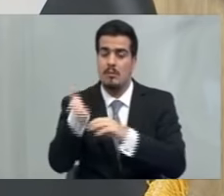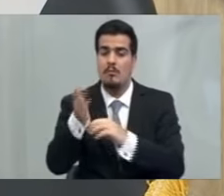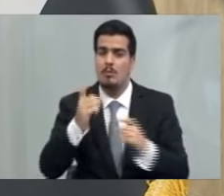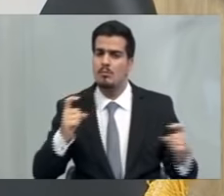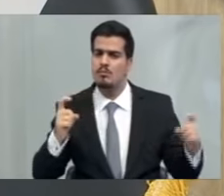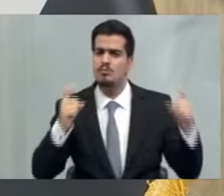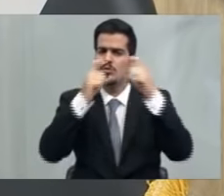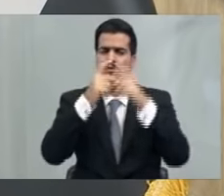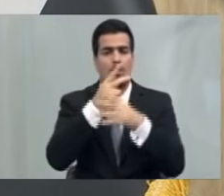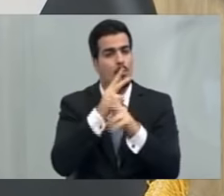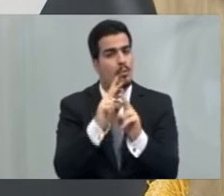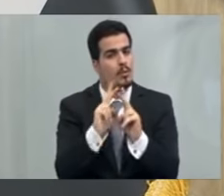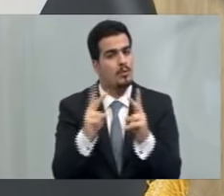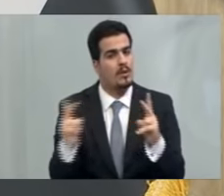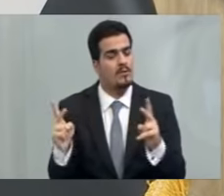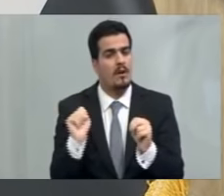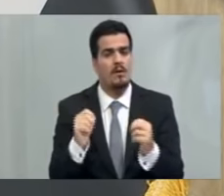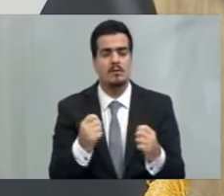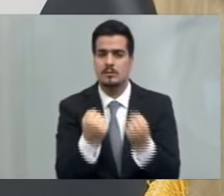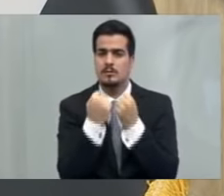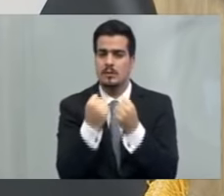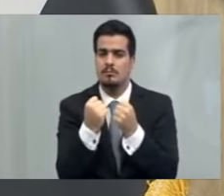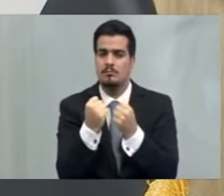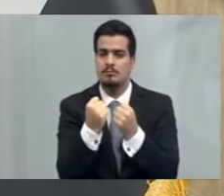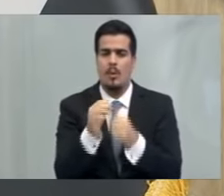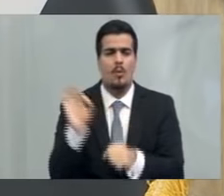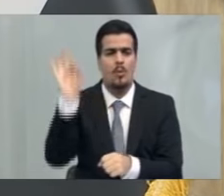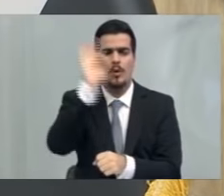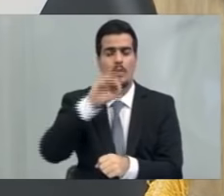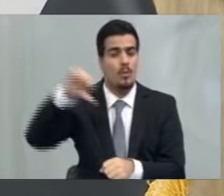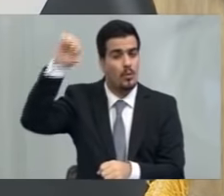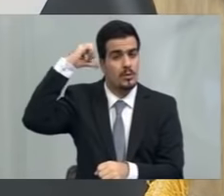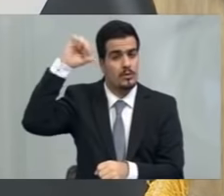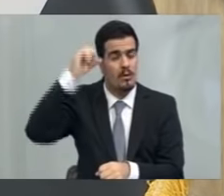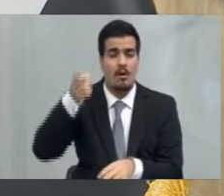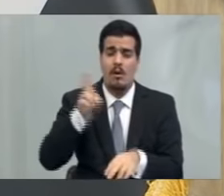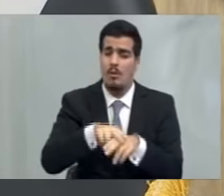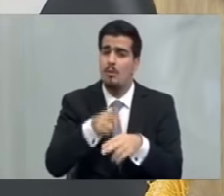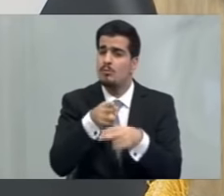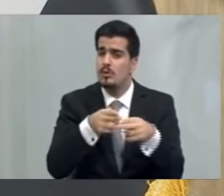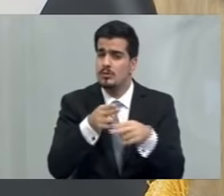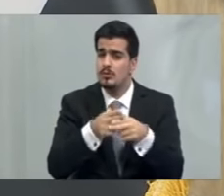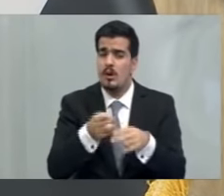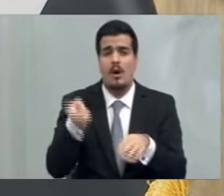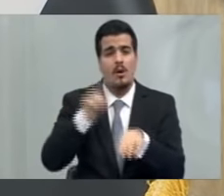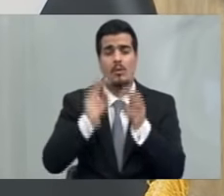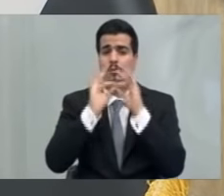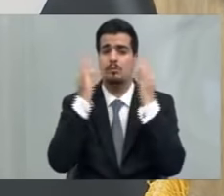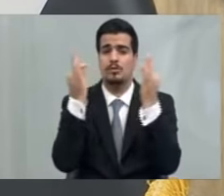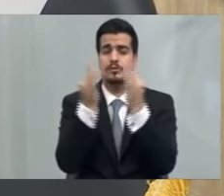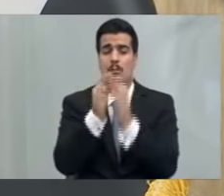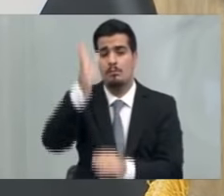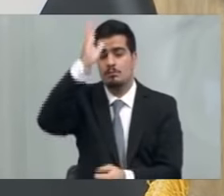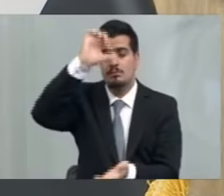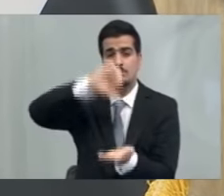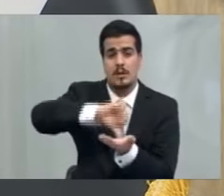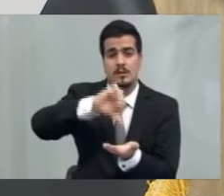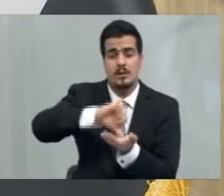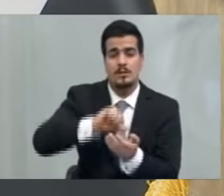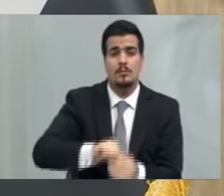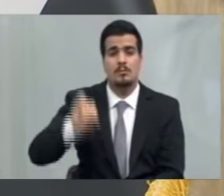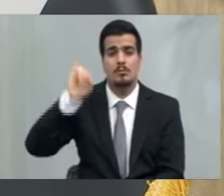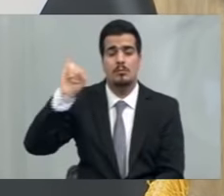لمواجهة مختلف الأزمات سواء في الوزارة أو المؤسسة أو المجتمع. من بغداد منشد